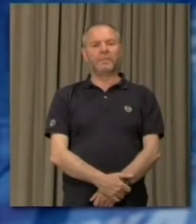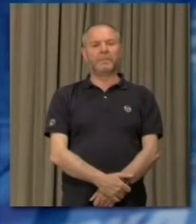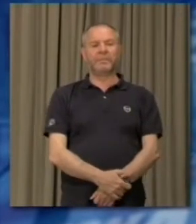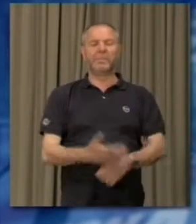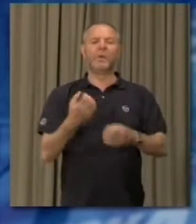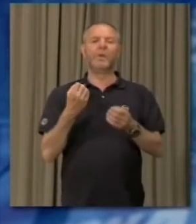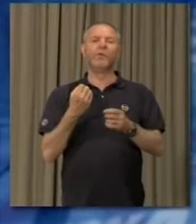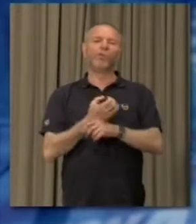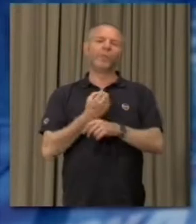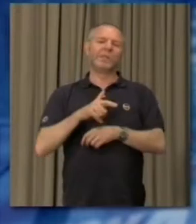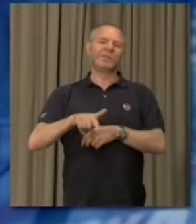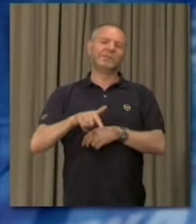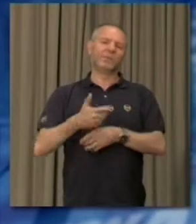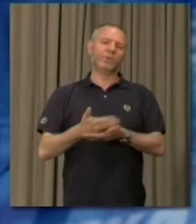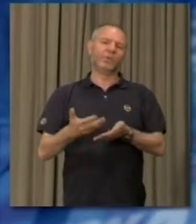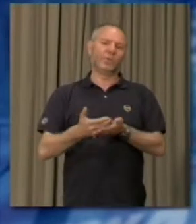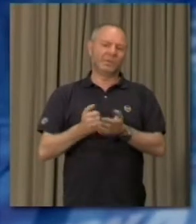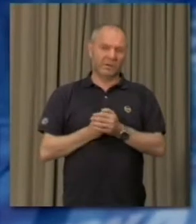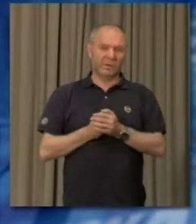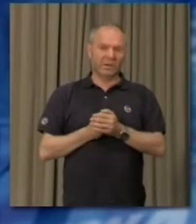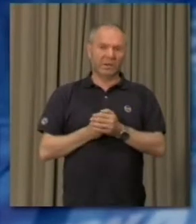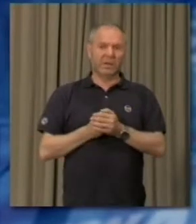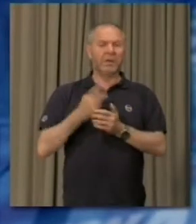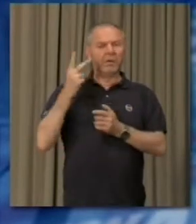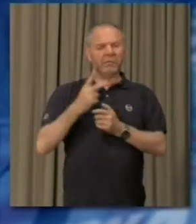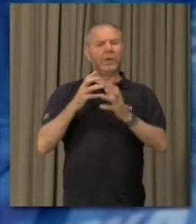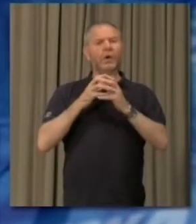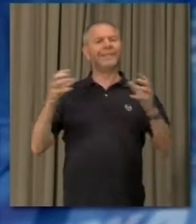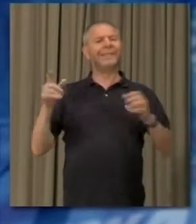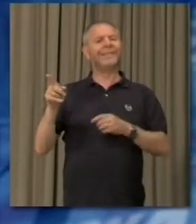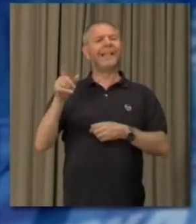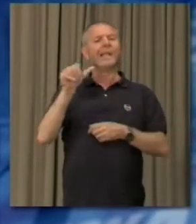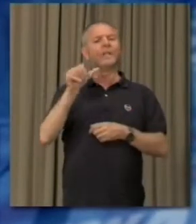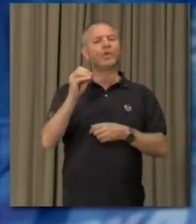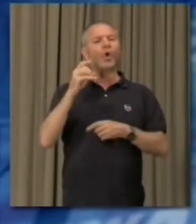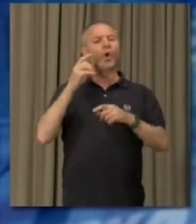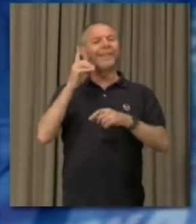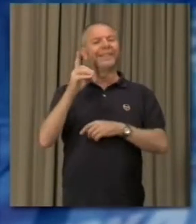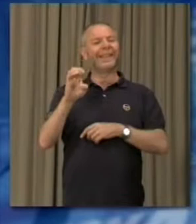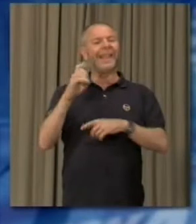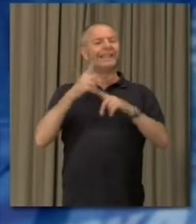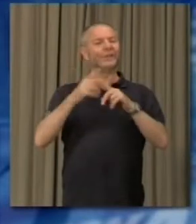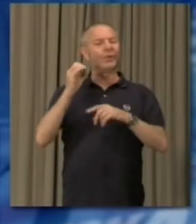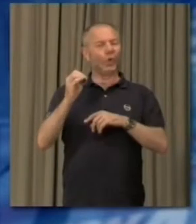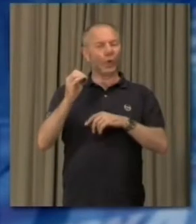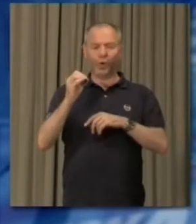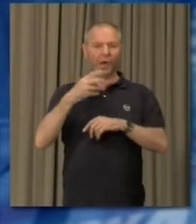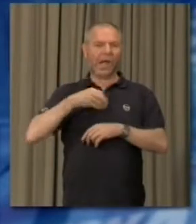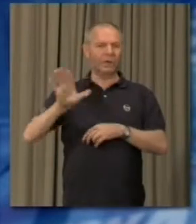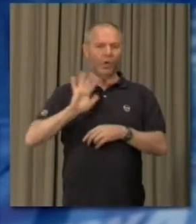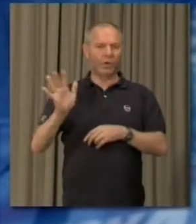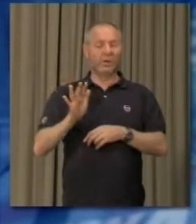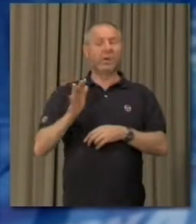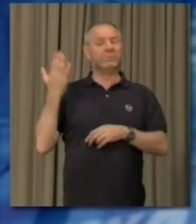Frutta di seconda scelta la mensa scolastica, assolta la ditta Sodexo che gestisce il servizio di refezione. I fatti risalgono